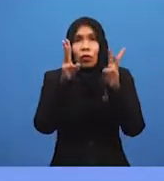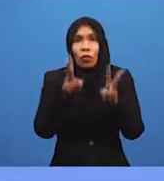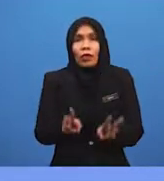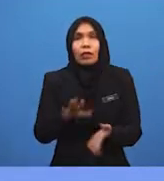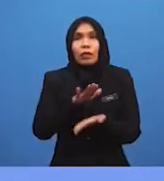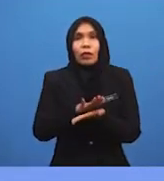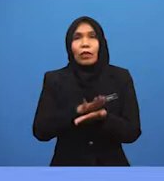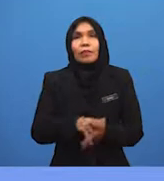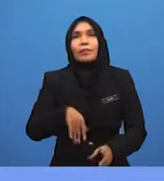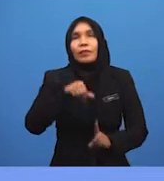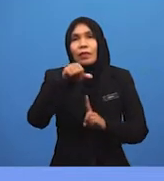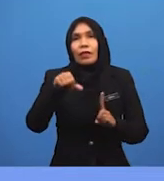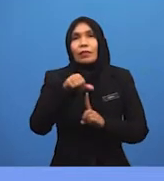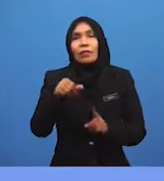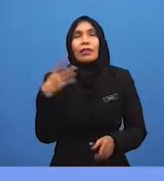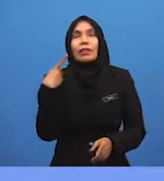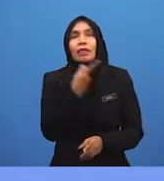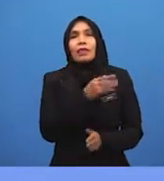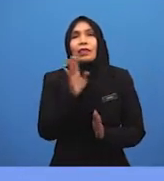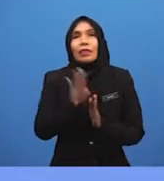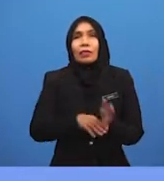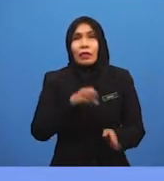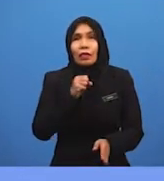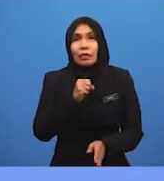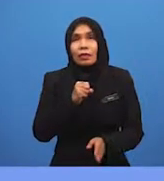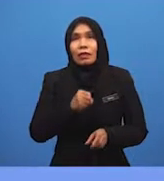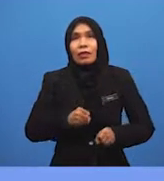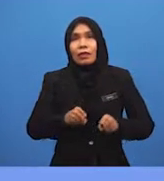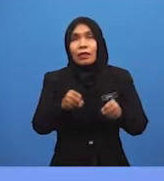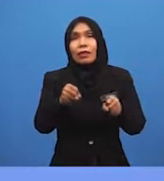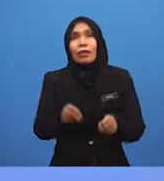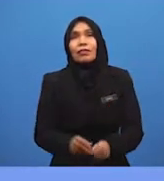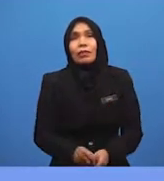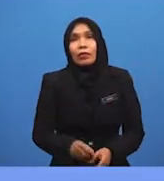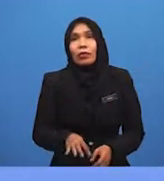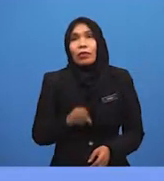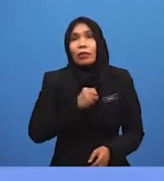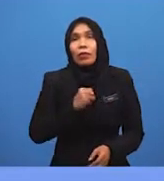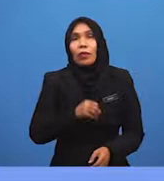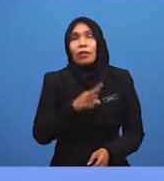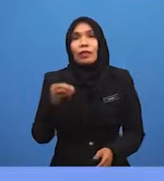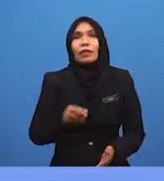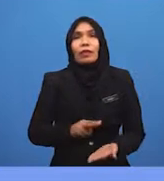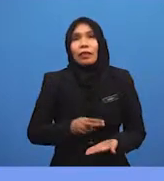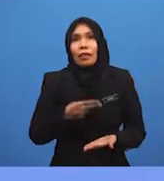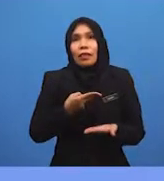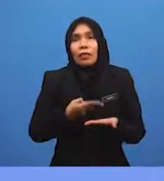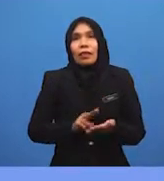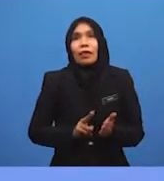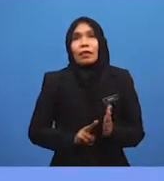bersikap sopan dan hemat tinggi, akan mewujudkan perasaan sayang dan cinta kepada warga